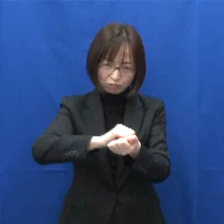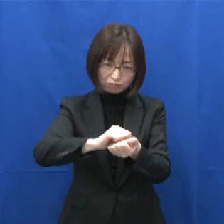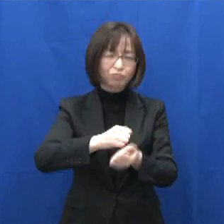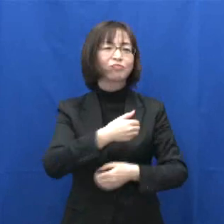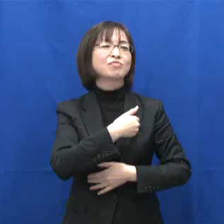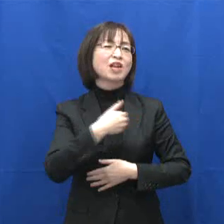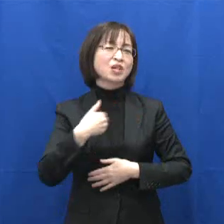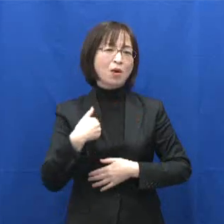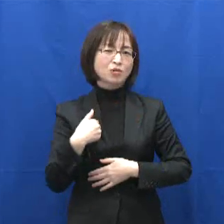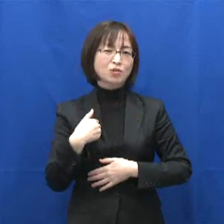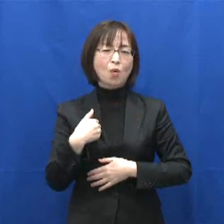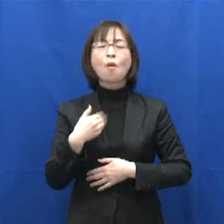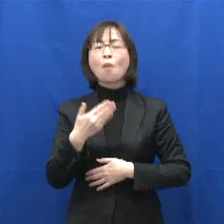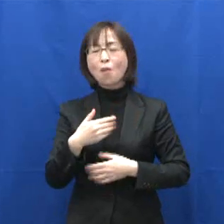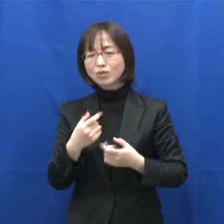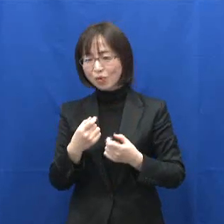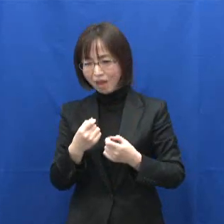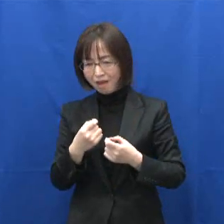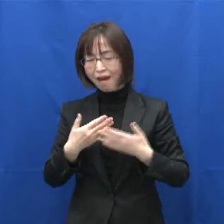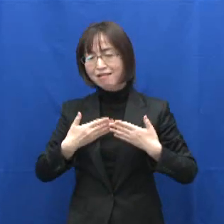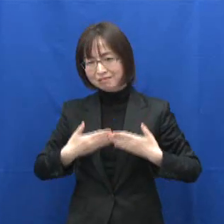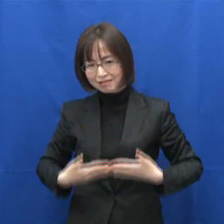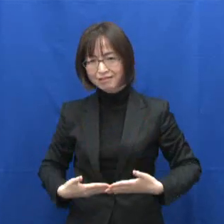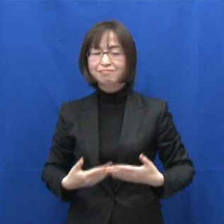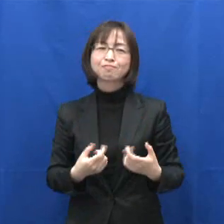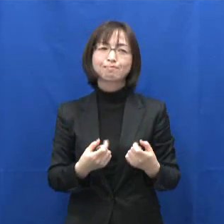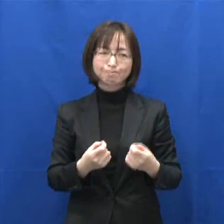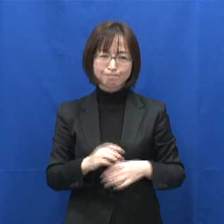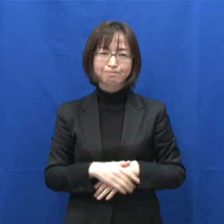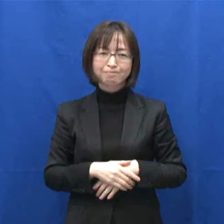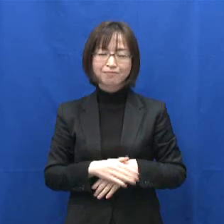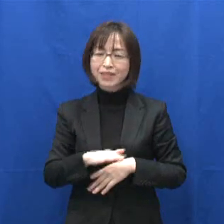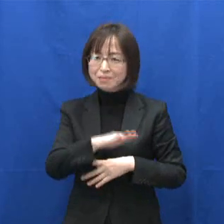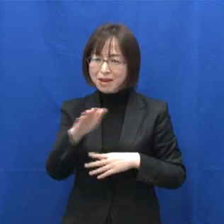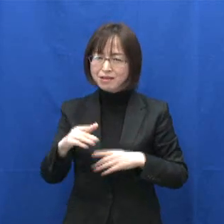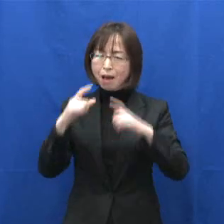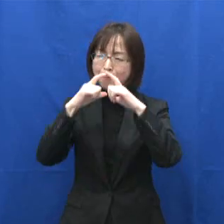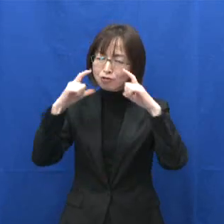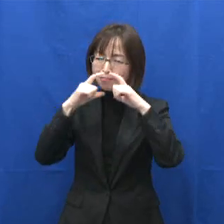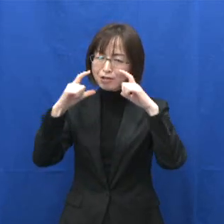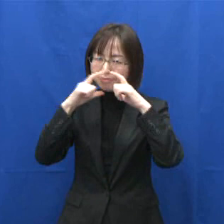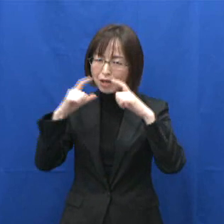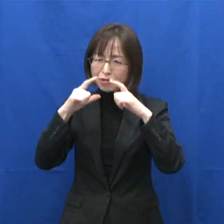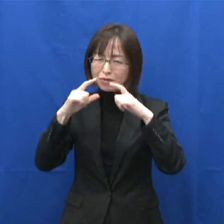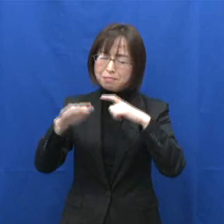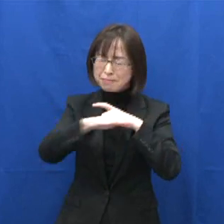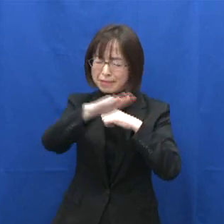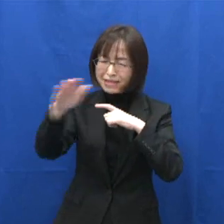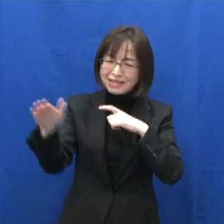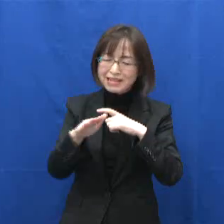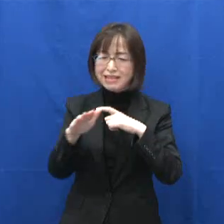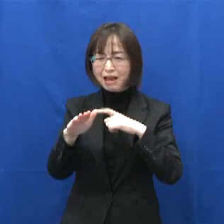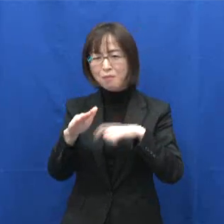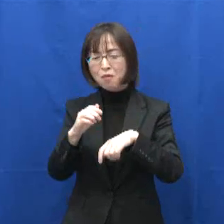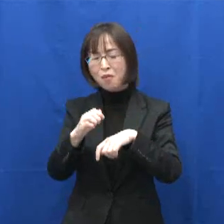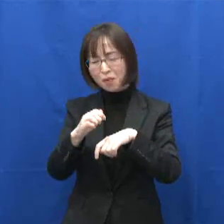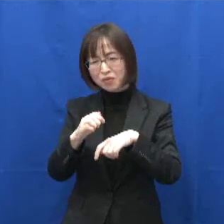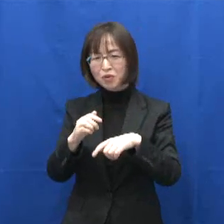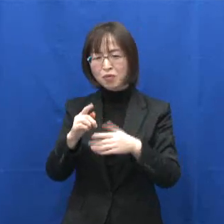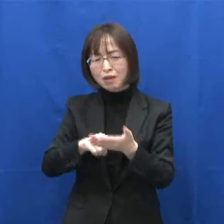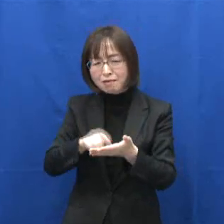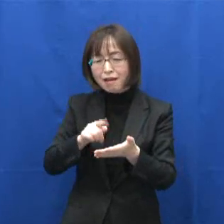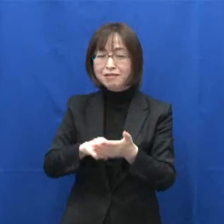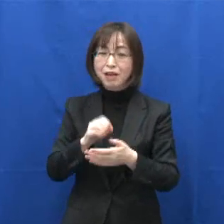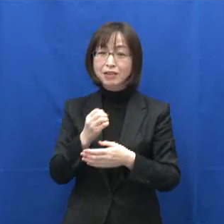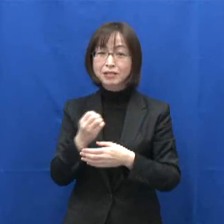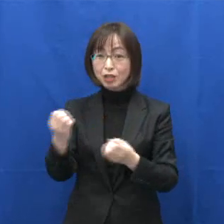ので、 そうですね、 非常に安心ですよね。 そうですね、なんか、はい、みんなマスクマスクってもう大騒ぎしてるけど、こういう形で ね簡単